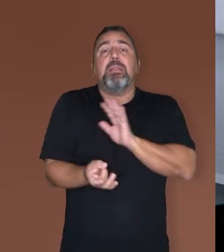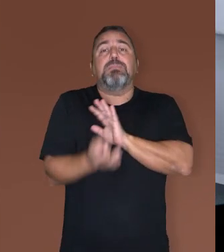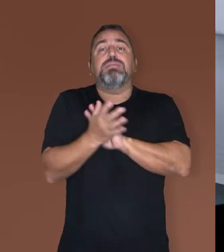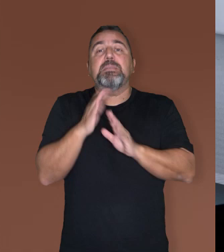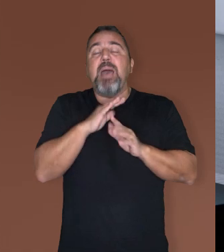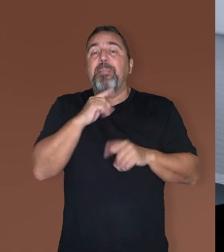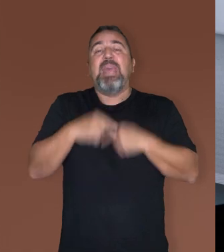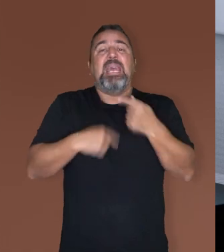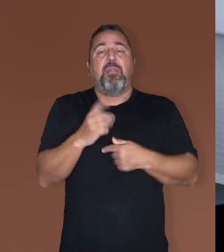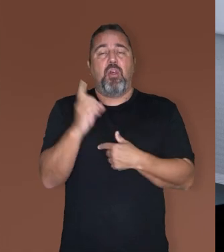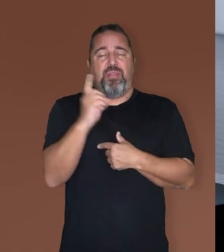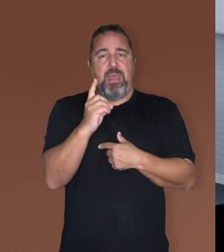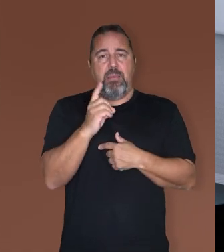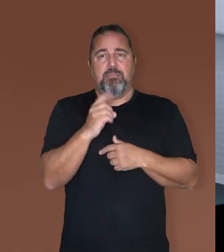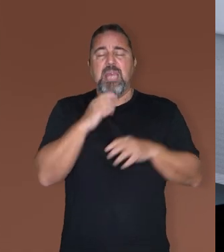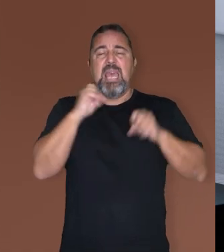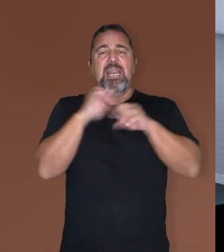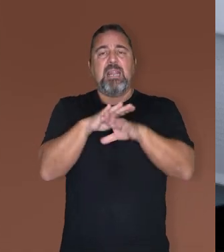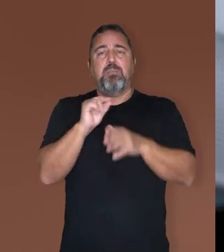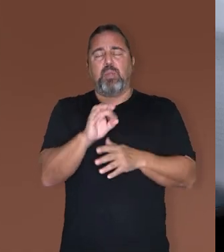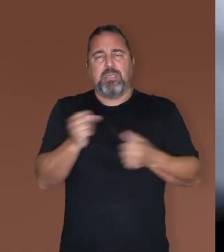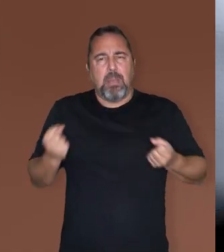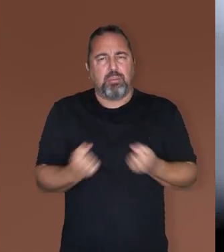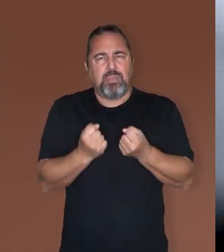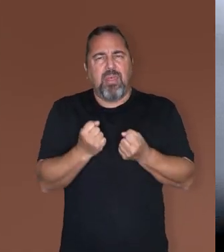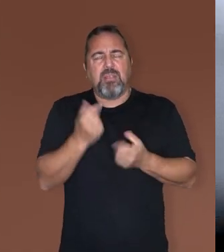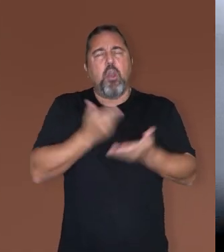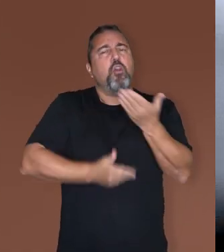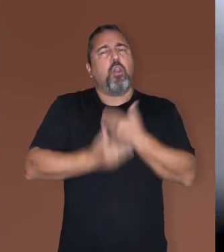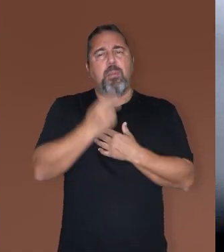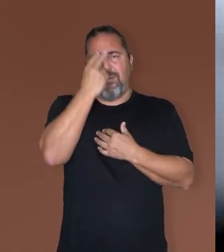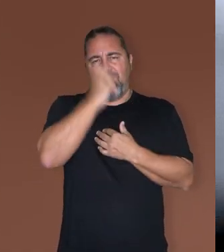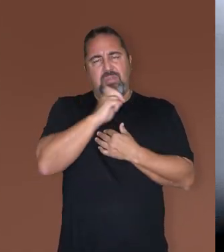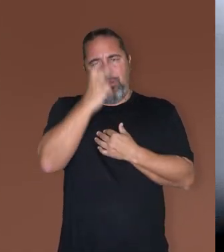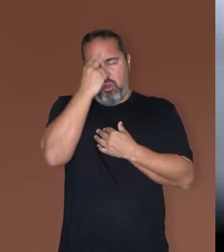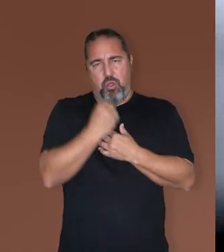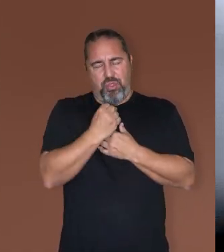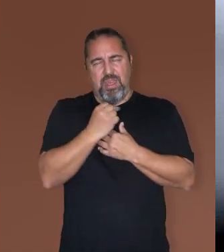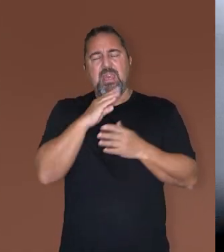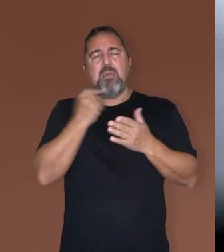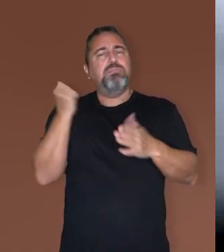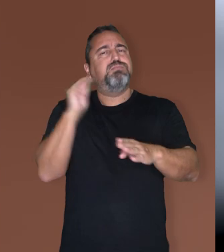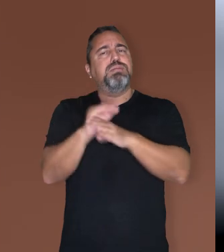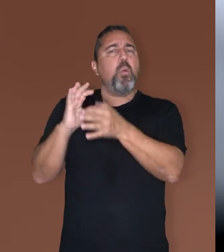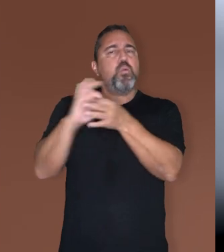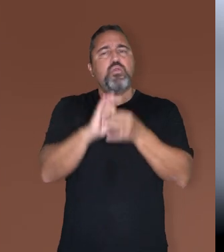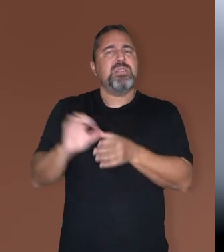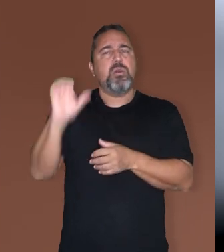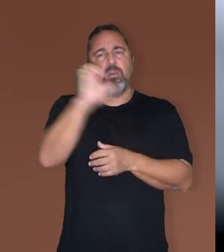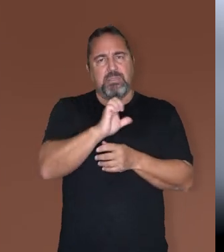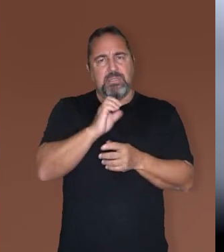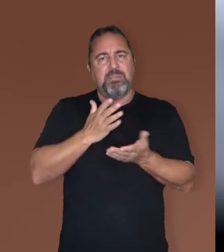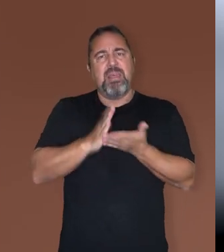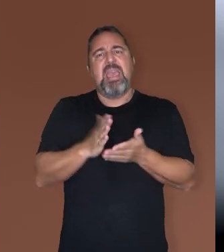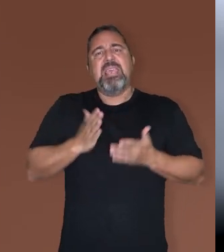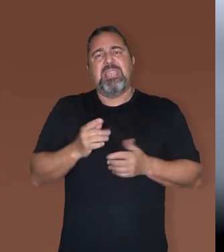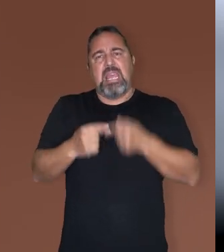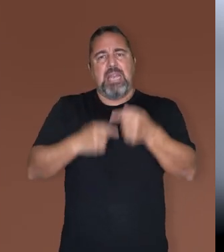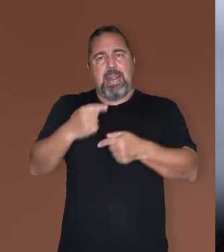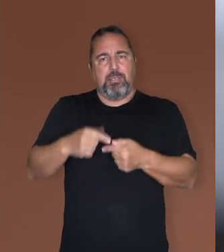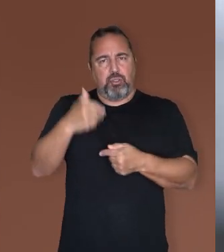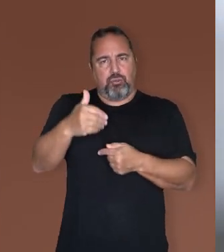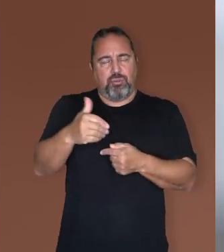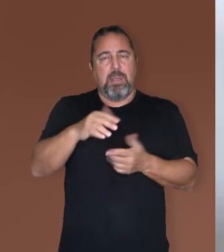parte. Red.esek sustatutako Generación D ekimeneko jarduketa. Fundación Onzeren laguntzarekin.